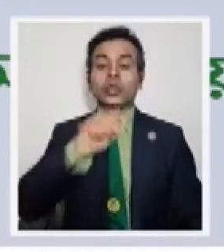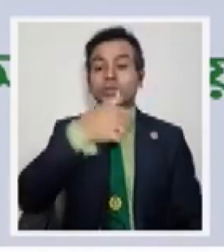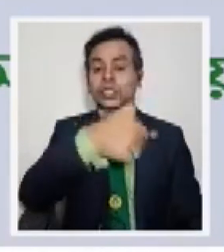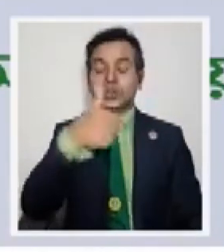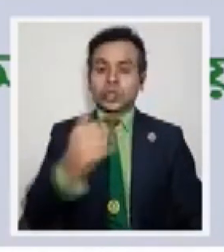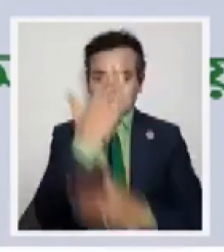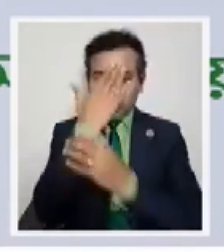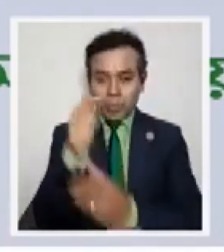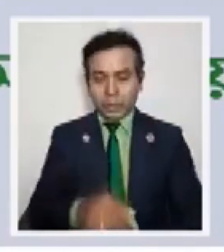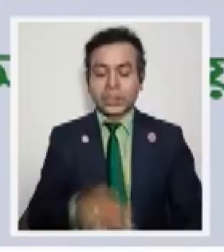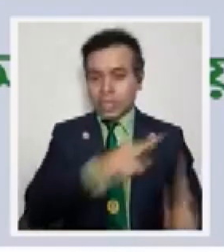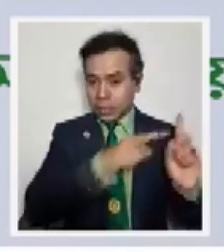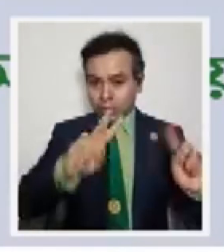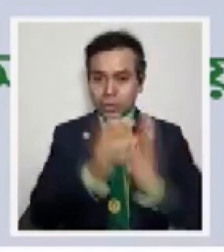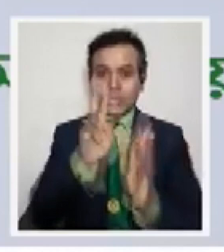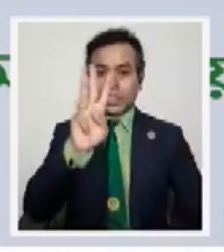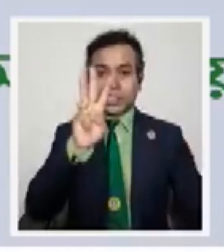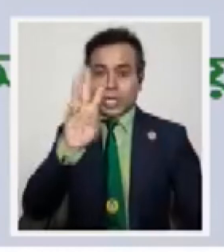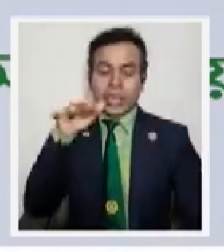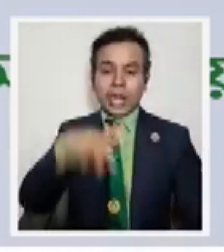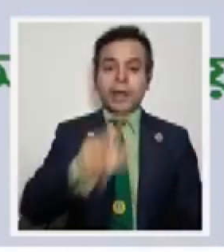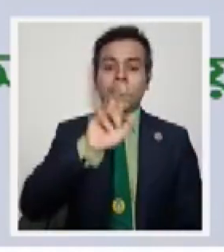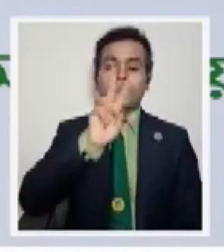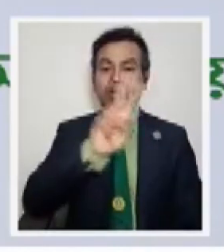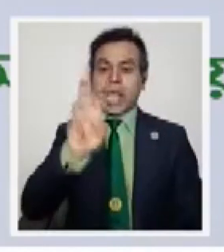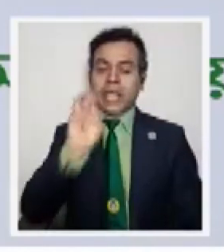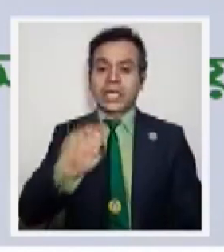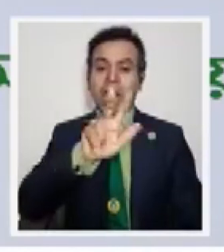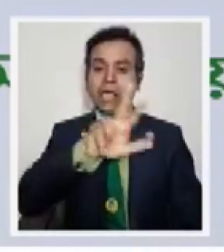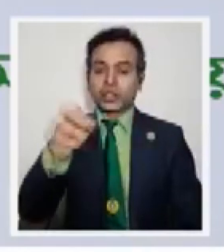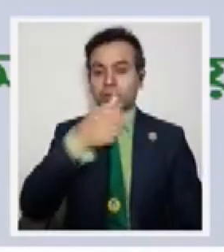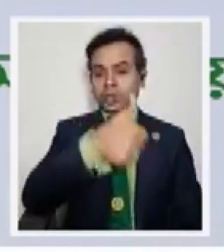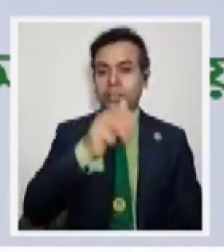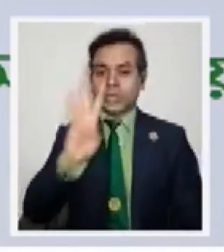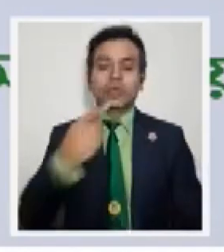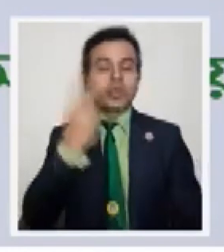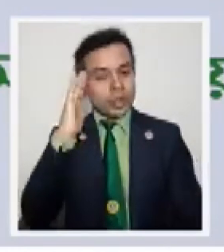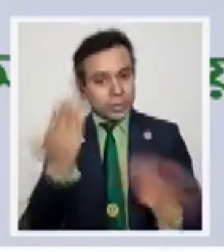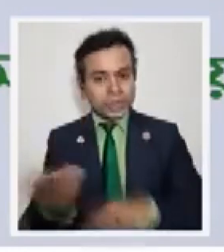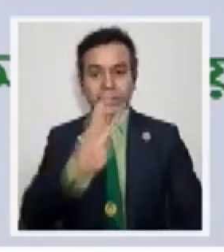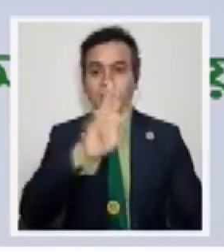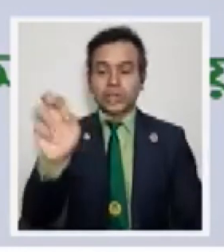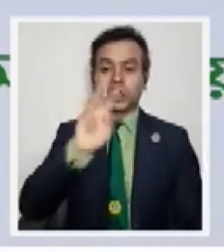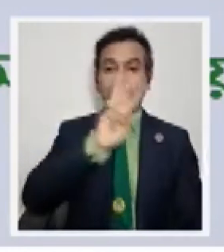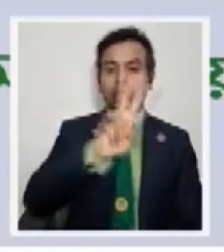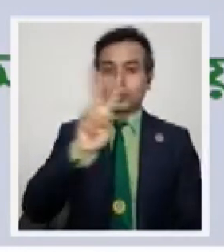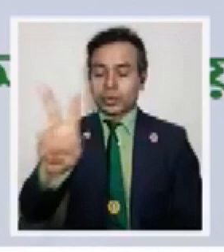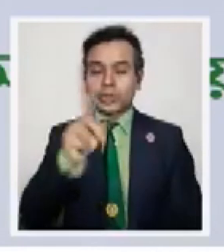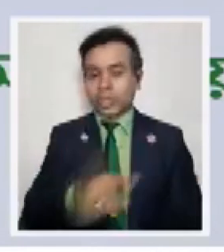এই ছিল বাংলাদেশের পরিস্থিতি। দক্ষিণ পূর্ব এশিয়ায় গত 24 ঘন্টা শনাক্ত হয়েছেন 13,266 জন, এ পর্যন্ত